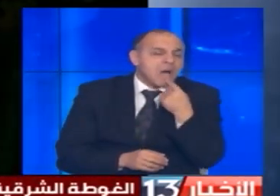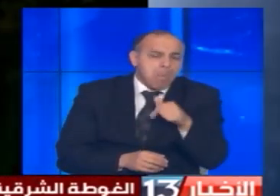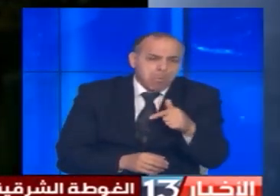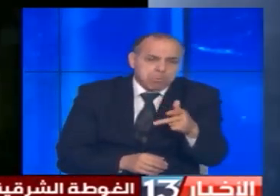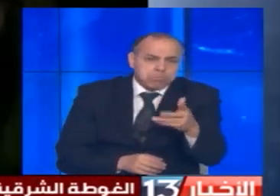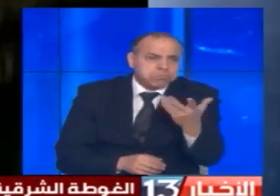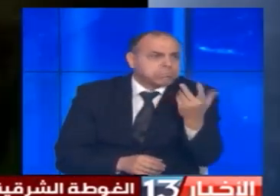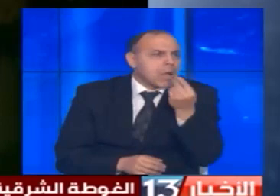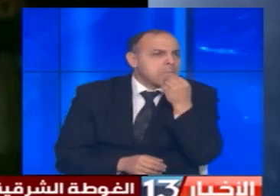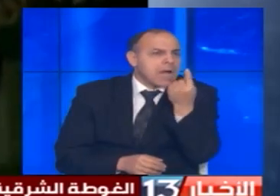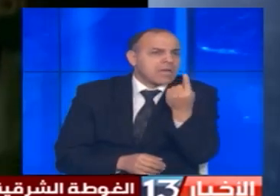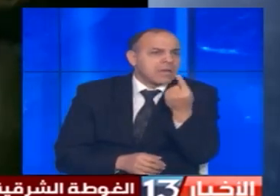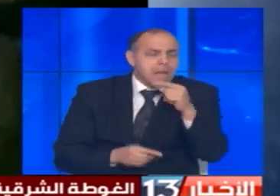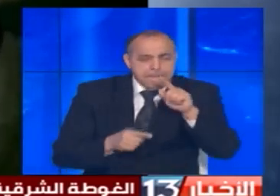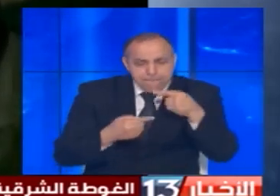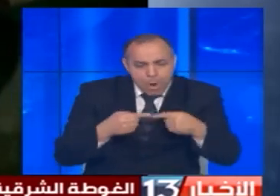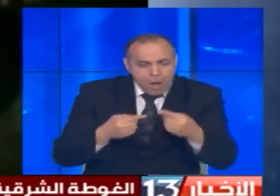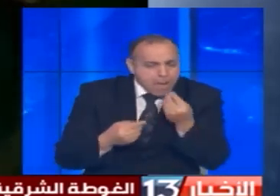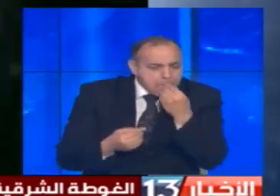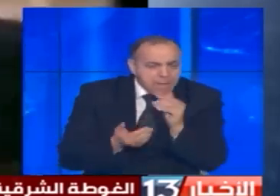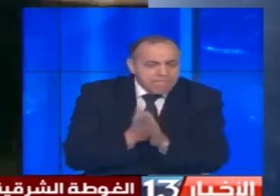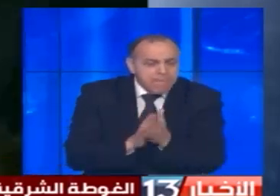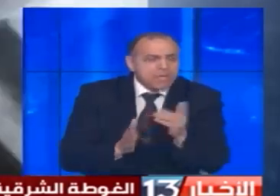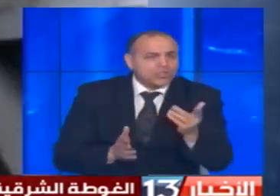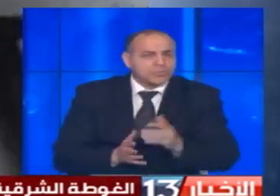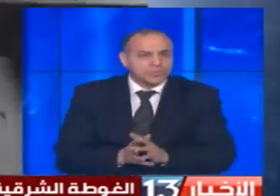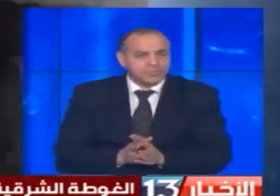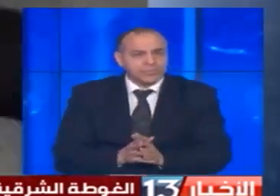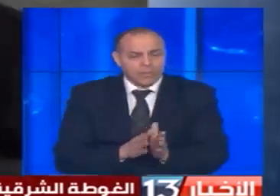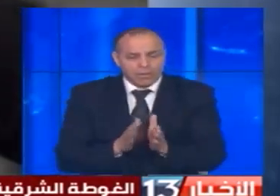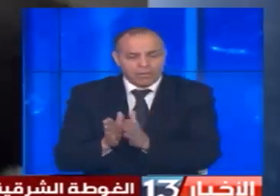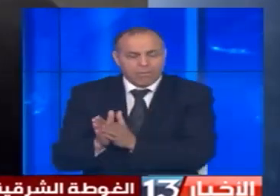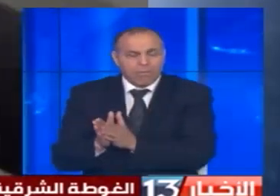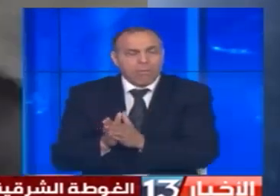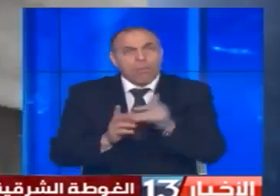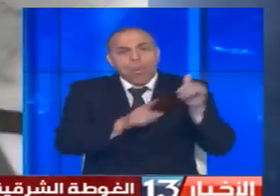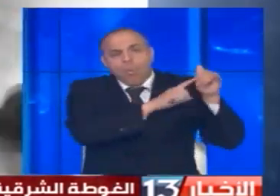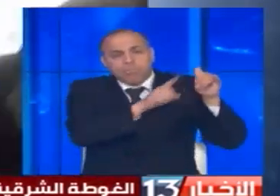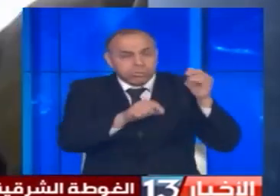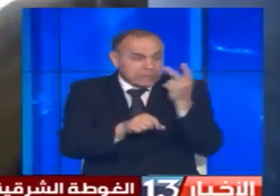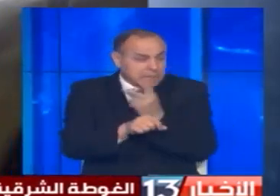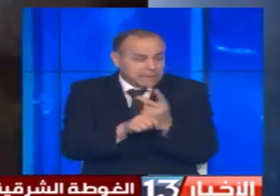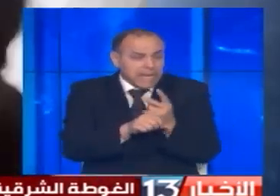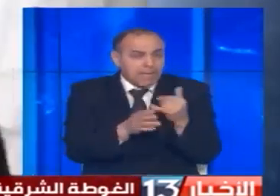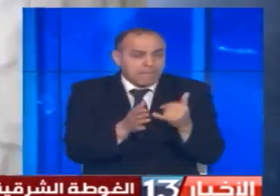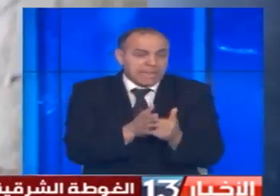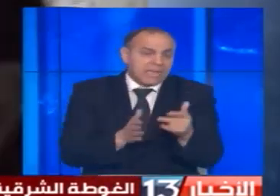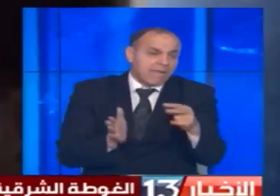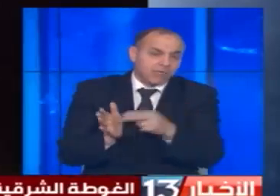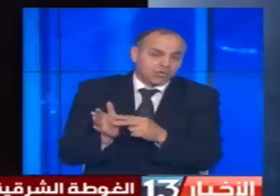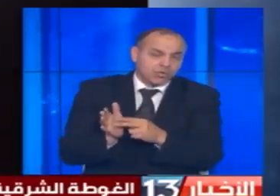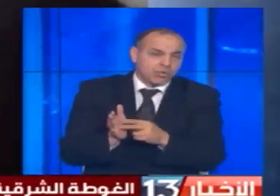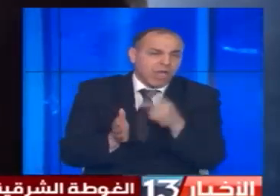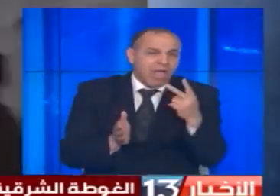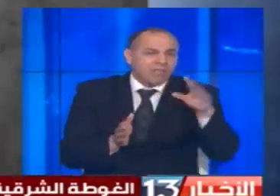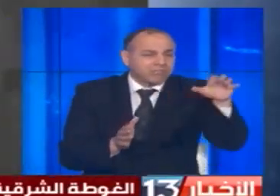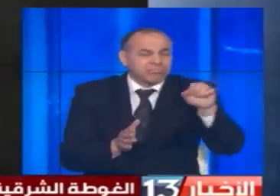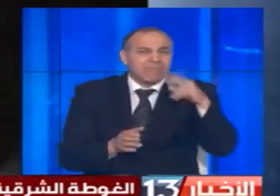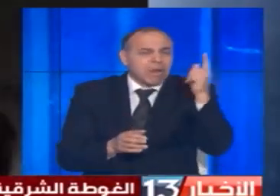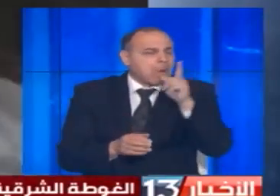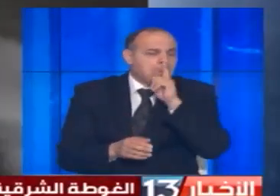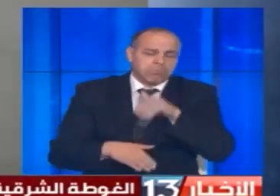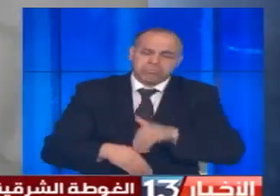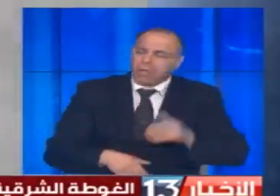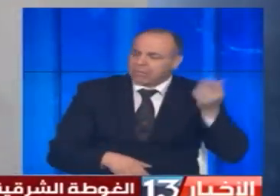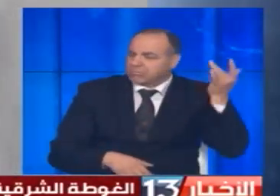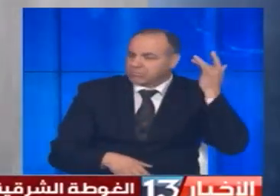أيام في ظل النقص الفادح في المواد الأساسية. وحشية القتال الدائر في الغوطة والذي لم تنفع معه الدعوات الدولية